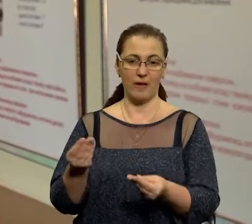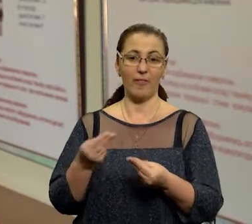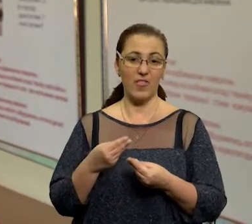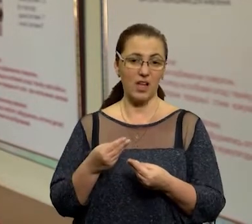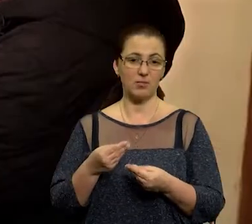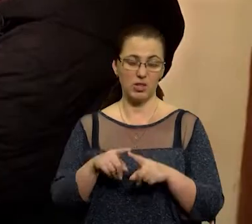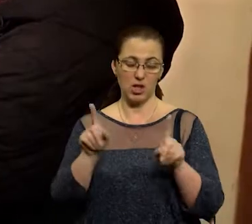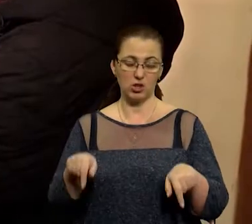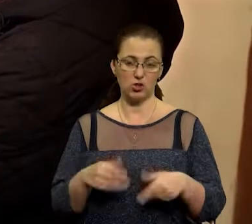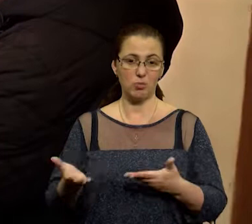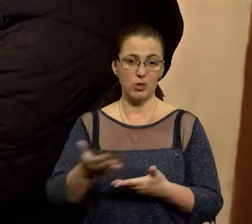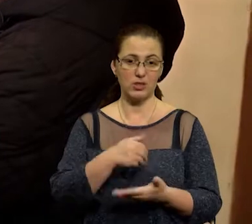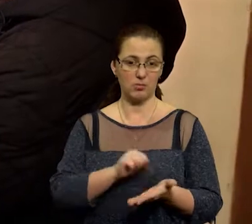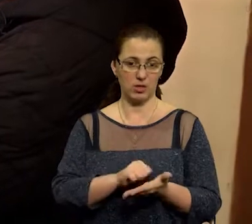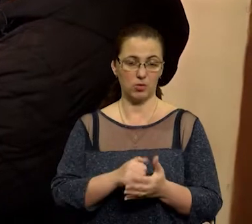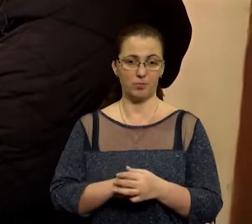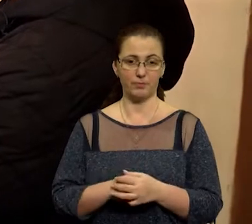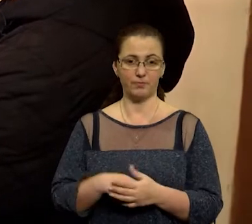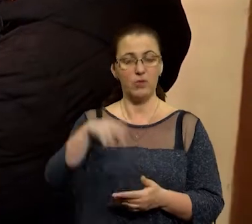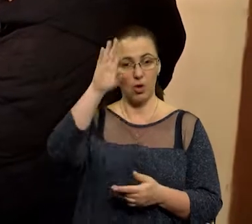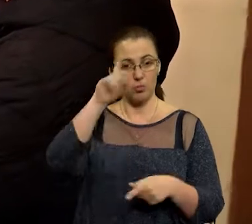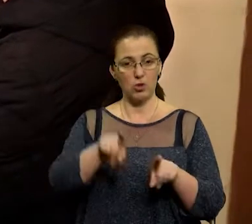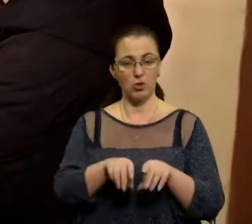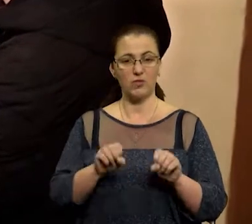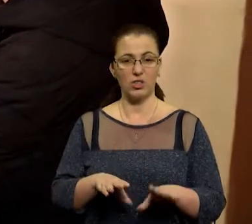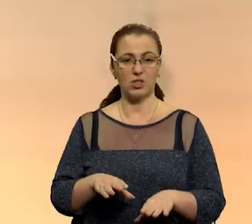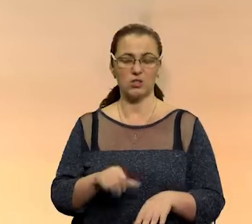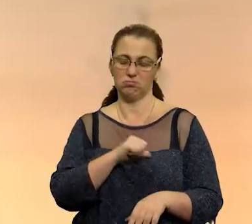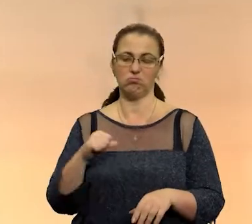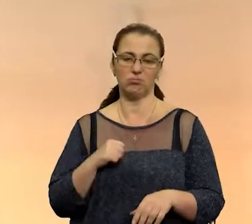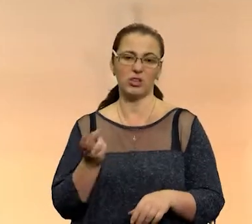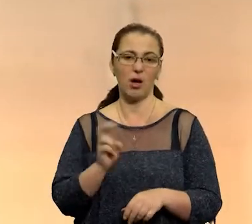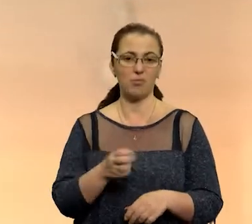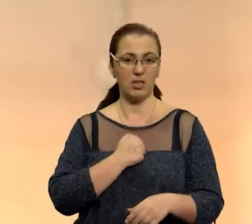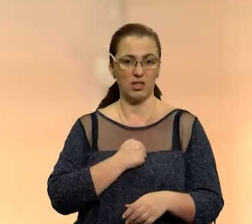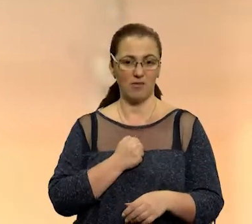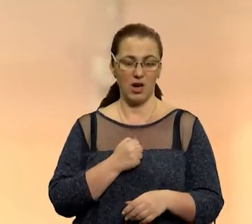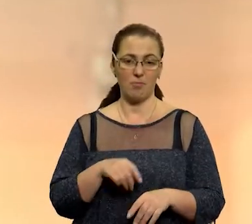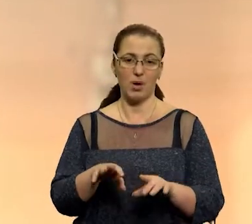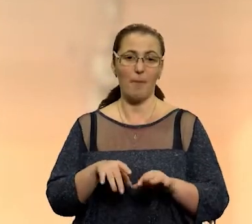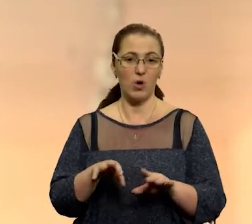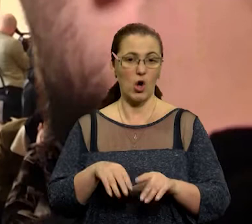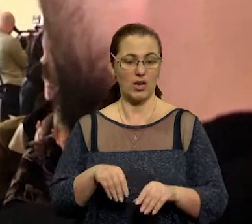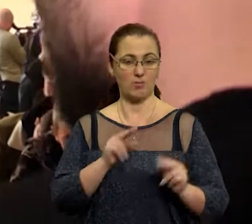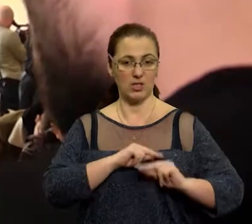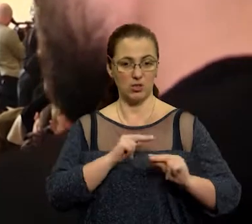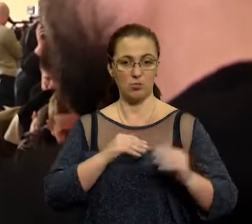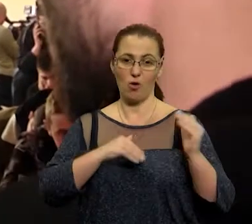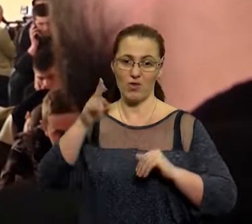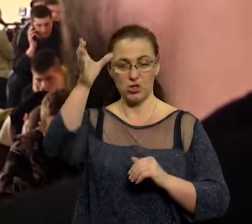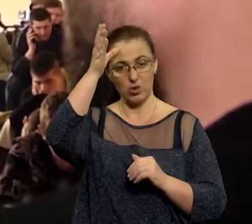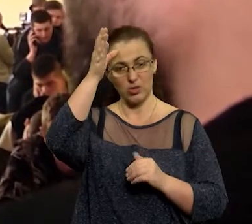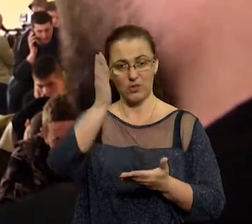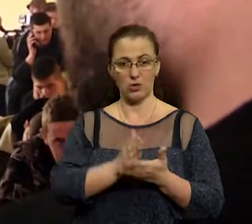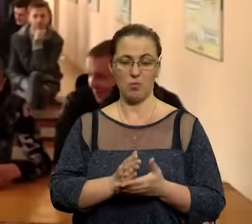щоб зібрати всі папери. Дмитро теж вирішив служити добровільно. Працює програмістом в IT-компанії, має вищу освіту, тому служитиме менше, ніж